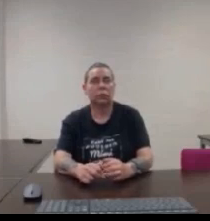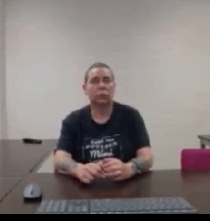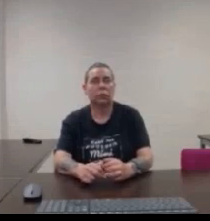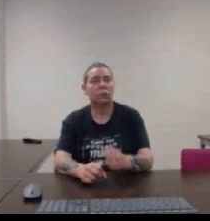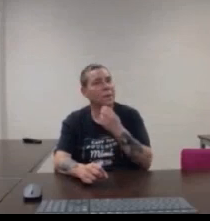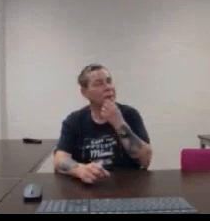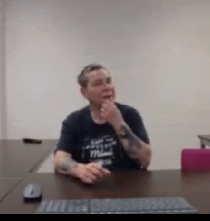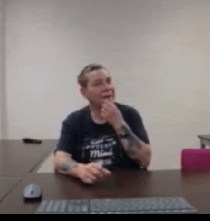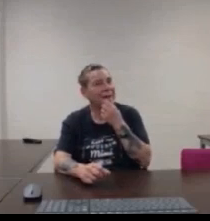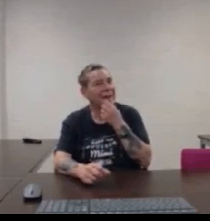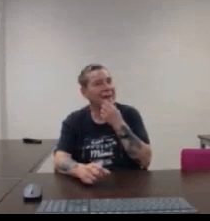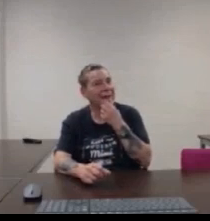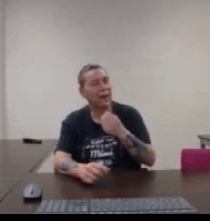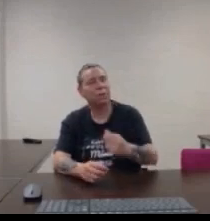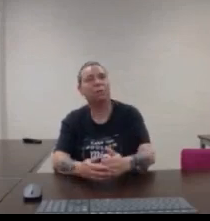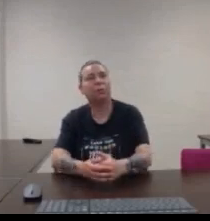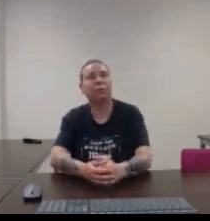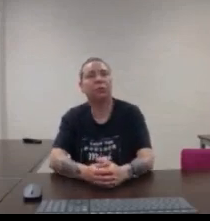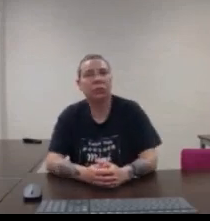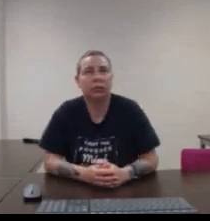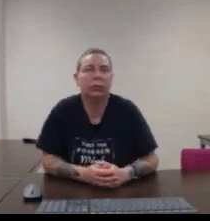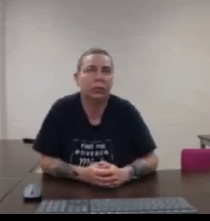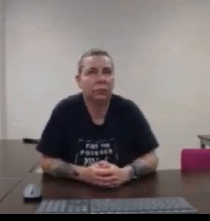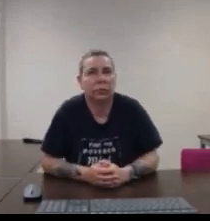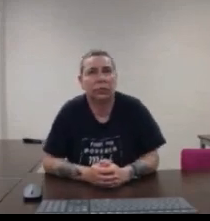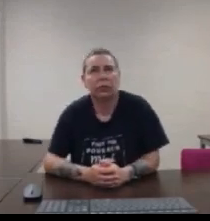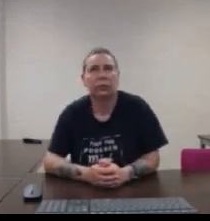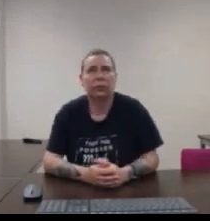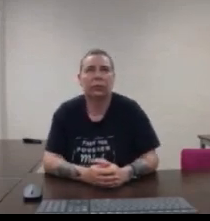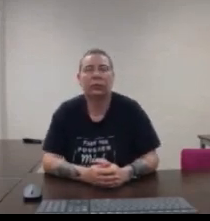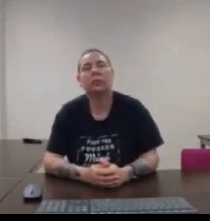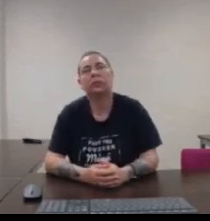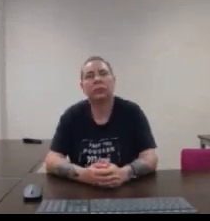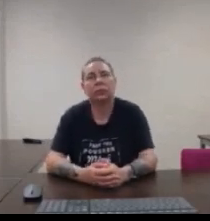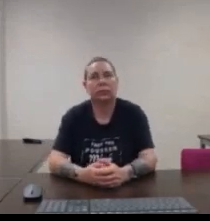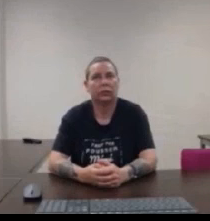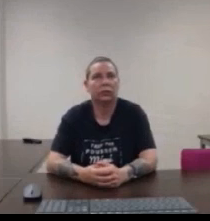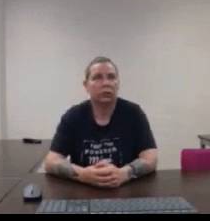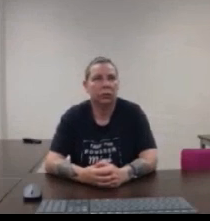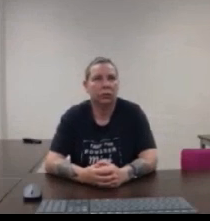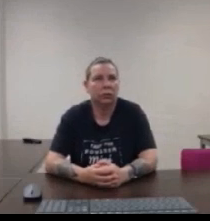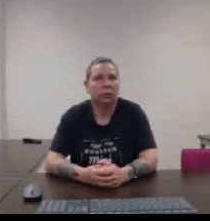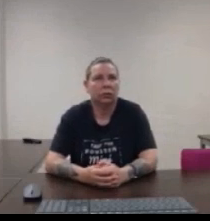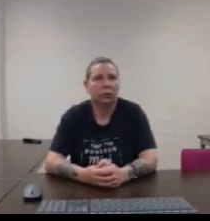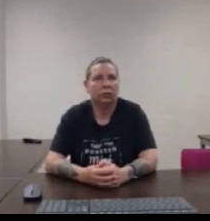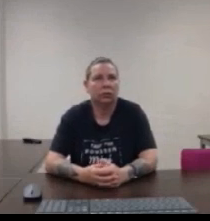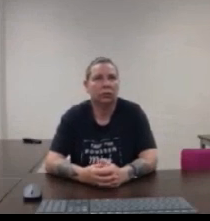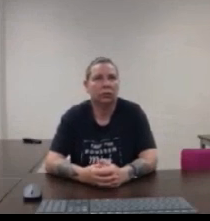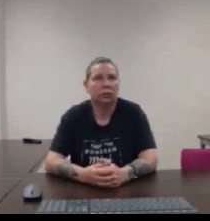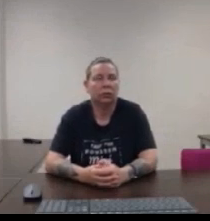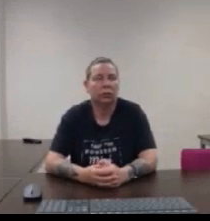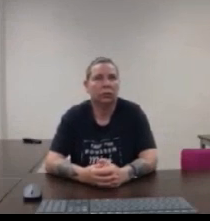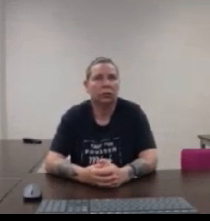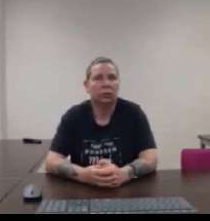régler les différents réglages qui sont possibles sur votre écran, à savoir l'intensité lumineuse, le contraste, la fréquence de régénération de l'image, la taille de la police.